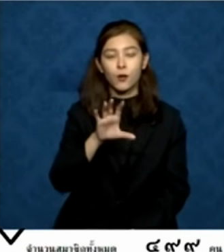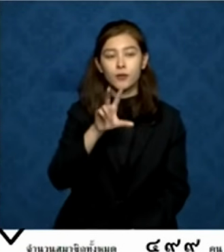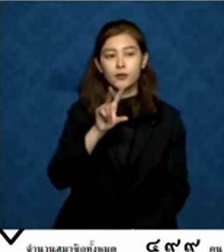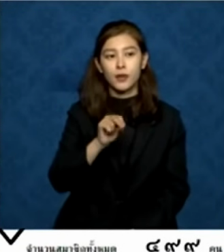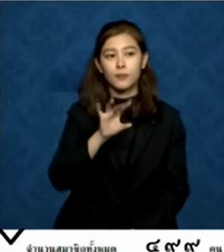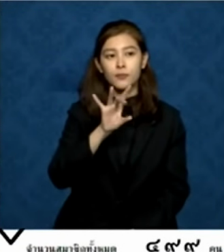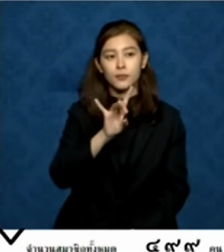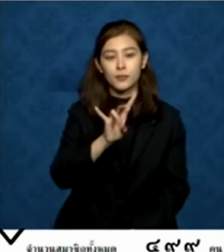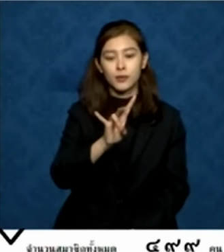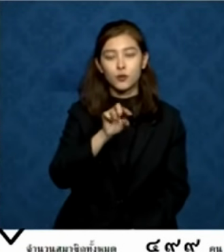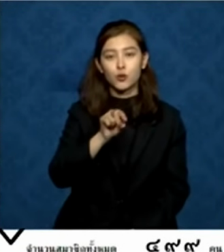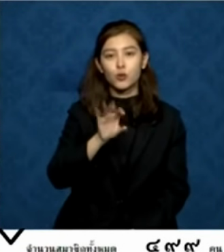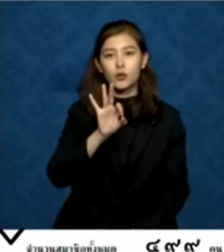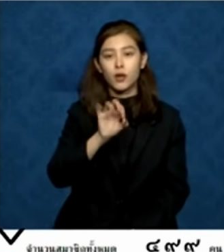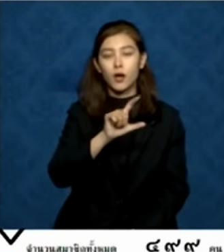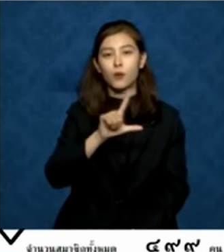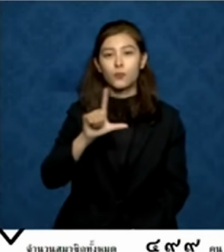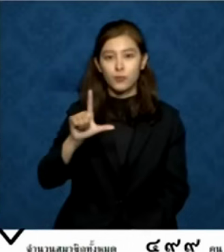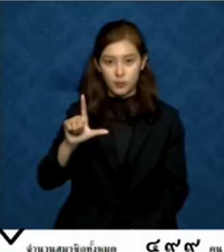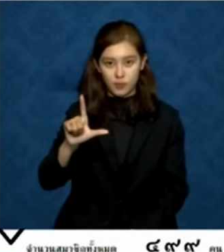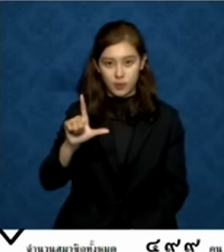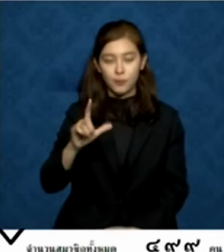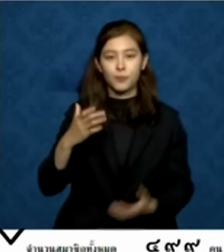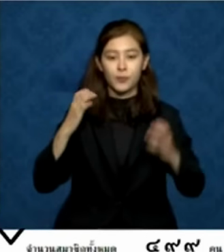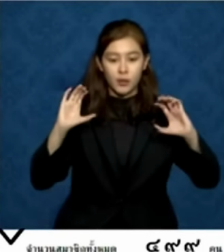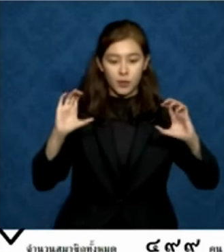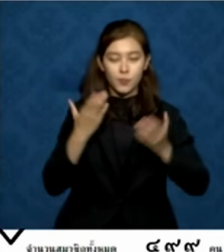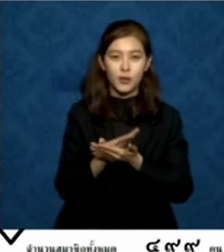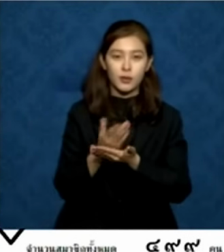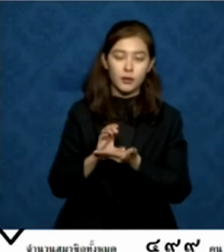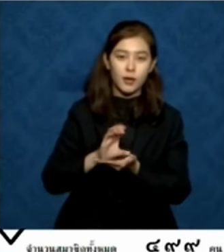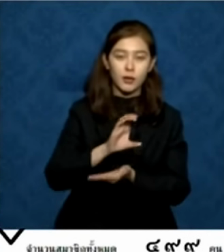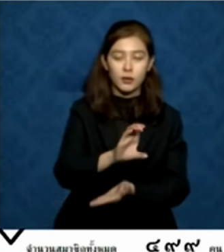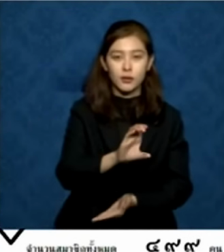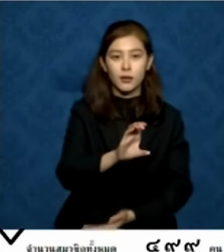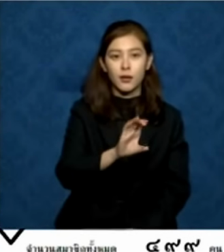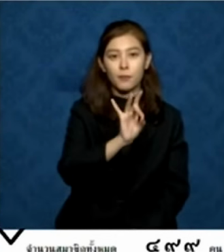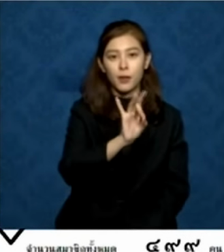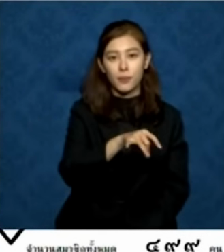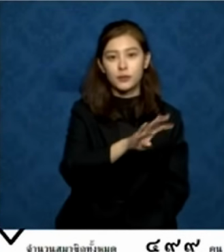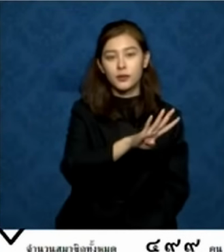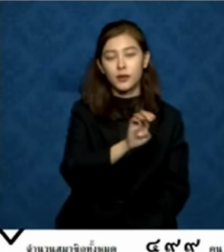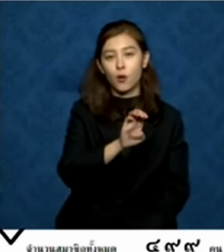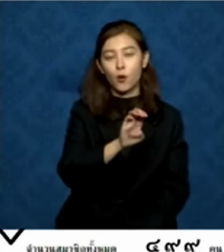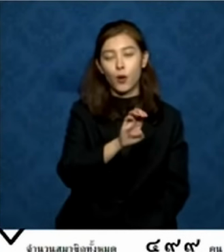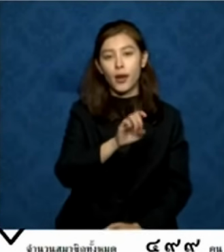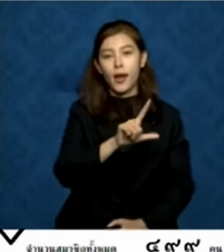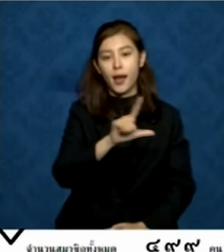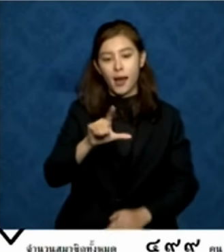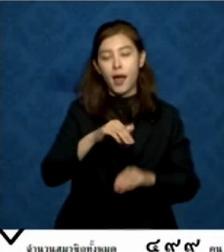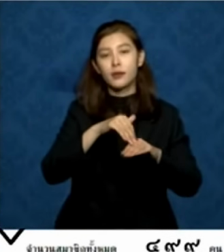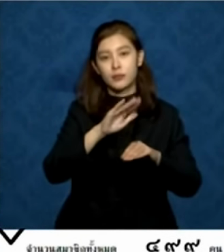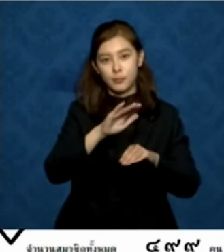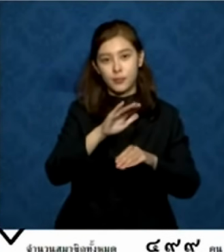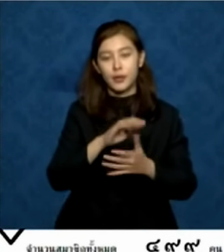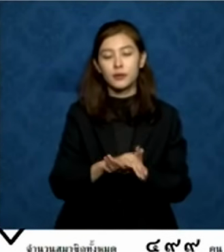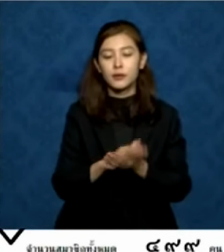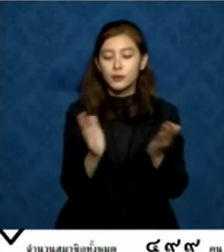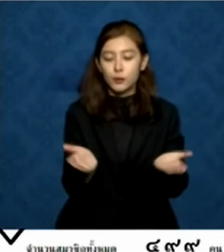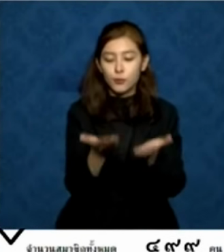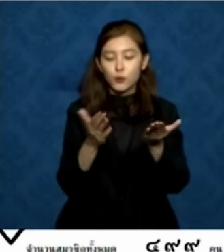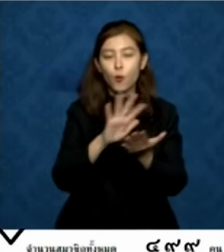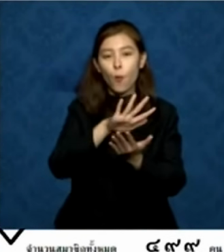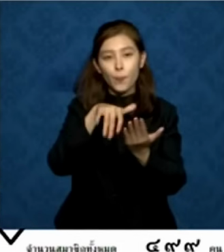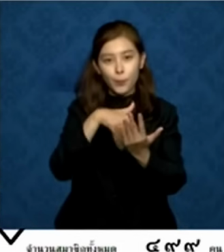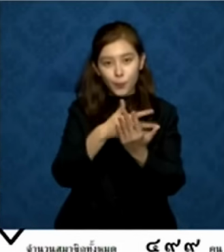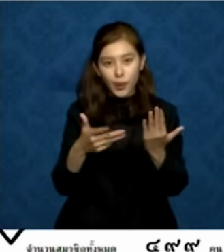และค่าใช้จ่ายบุคลากรภาครัฐงบประมาณ 8,456.5 ล้านบาทเพื่อสนับสนุนยุทธศาสตร์ด้านการสร้างโอก